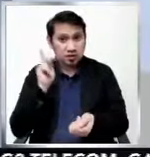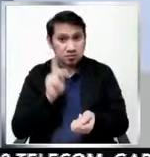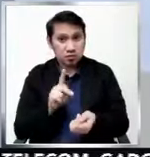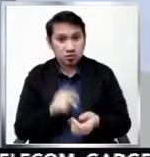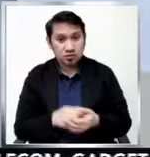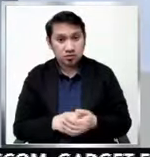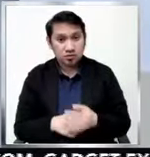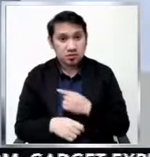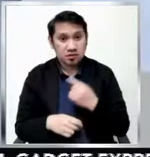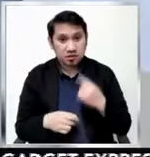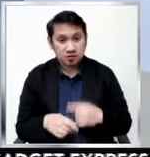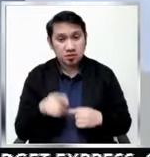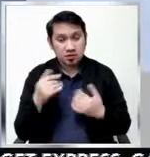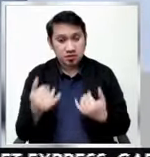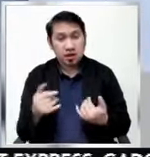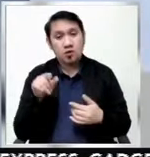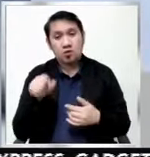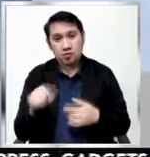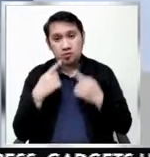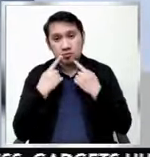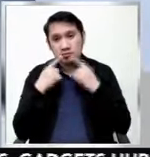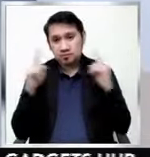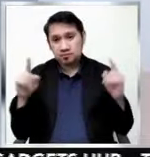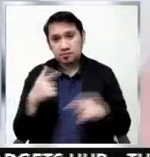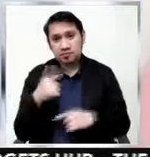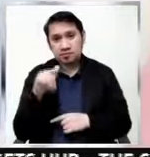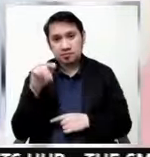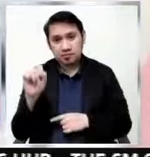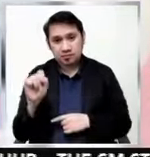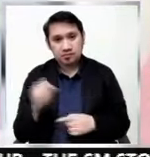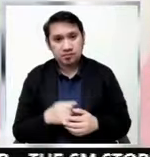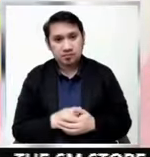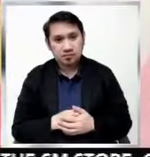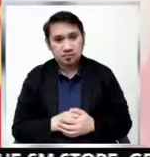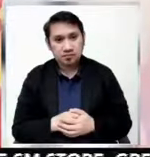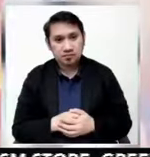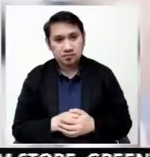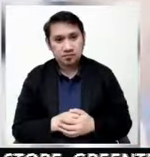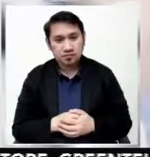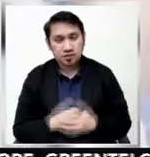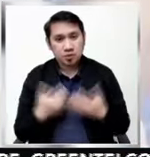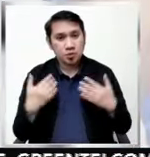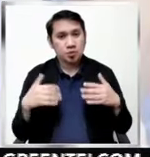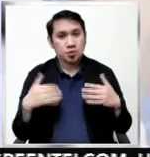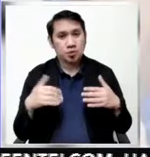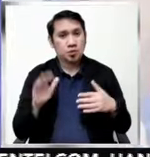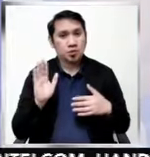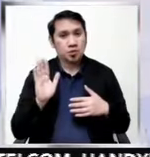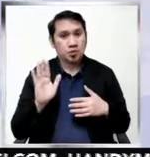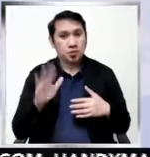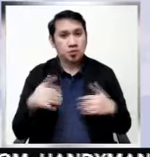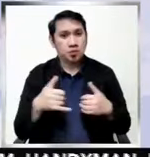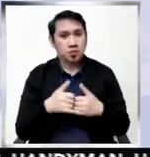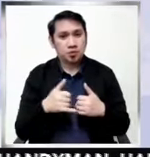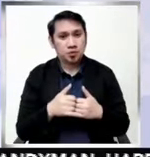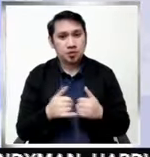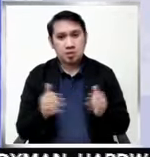na sa men's basketball finals ang Gilas Pilipinas. Makapigil hininga ang laban na nagtapos sa dikit na score